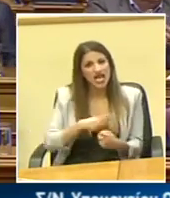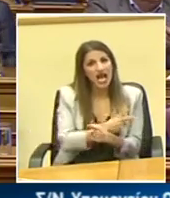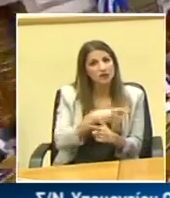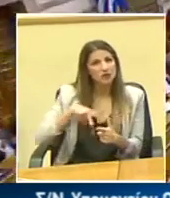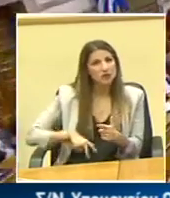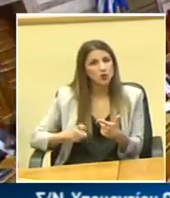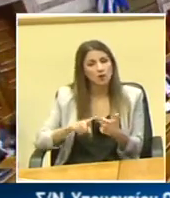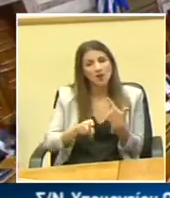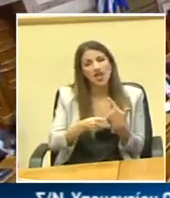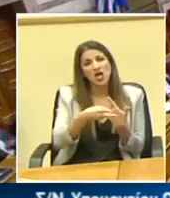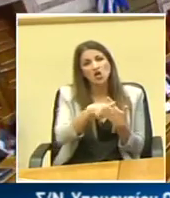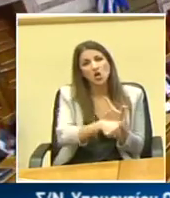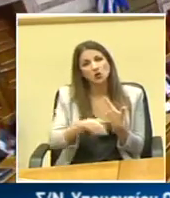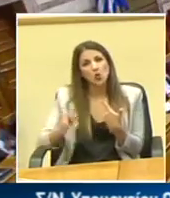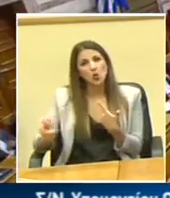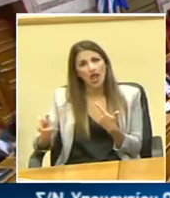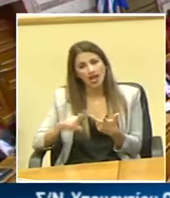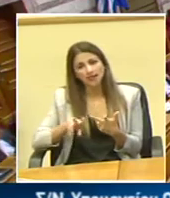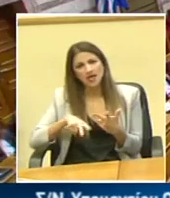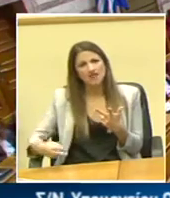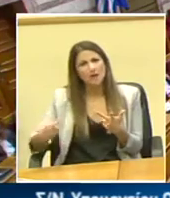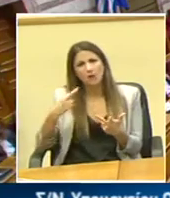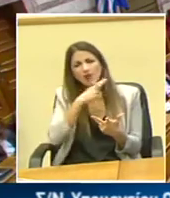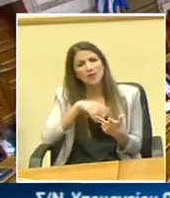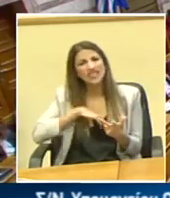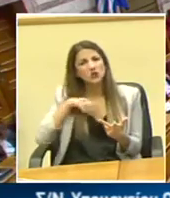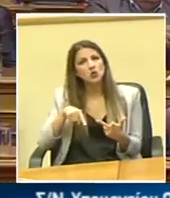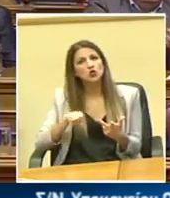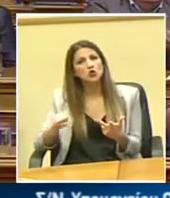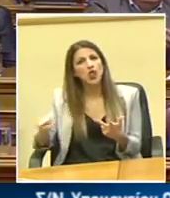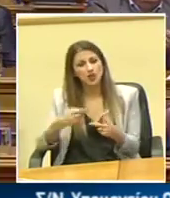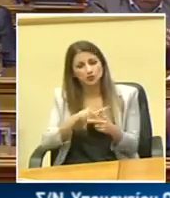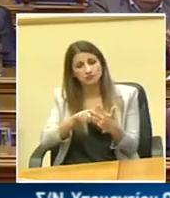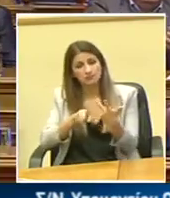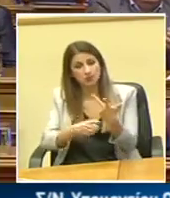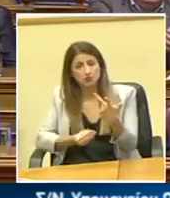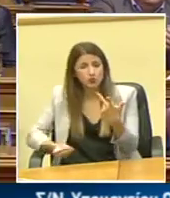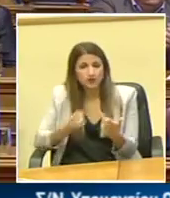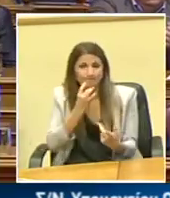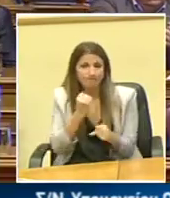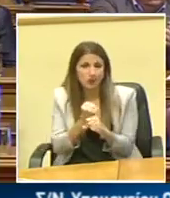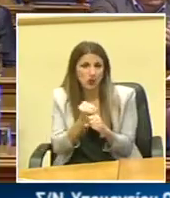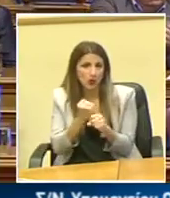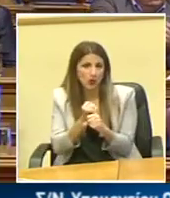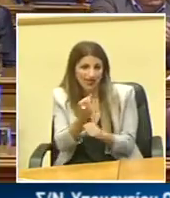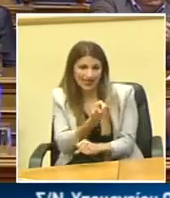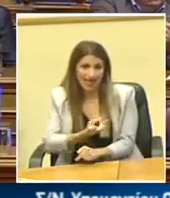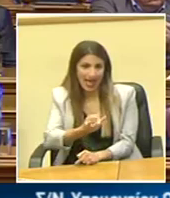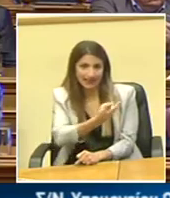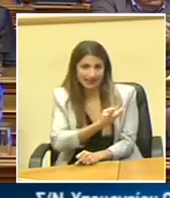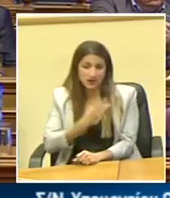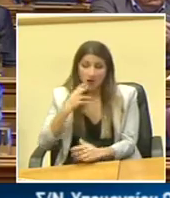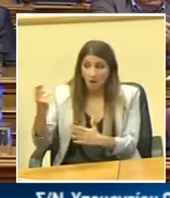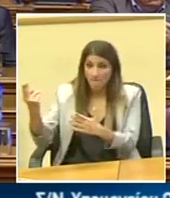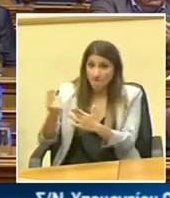αλλά και ο Υφυπουργός παρά τον Πρωθυπουργό, Δημήτρης Ολιάκος, η πιο δύσκολη ίσως δουλειά. Πολλές φορές βρεθήκανε